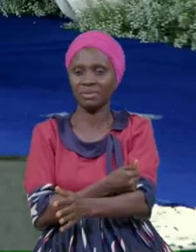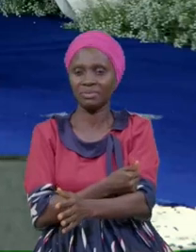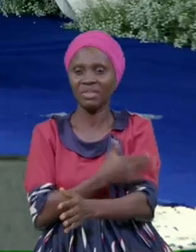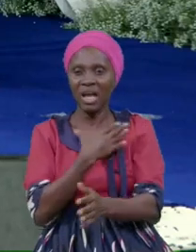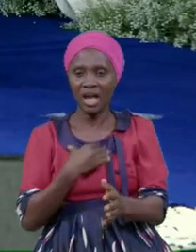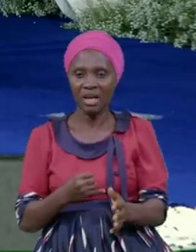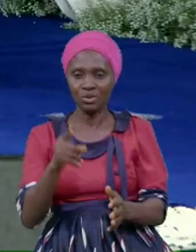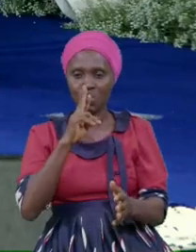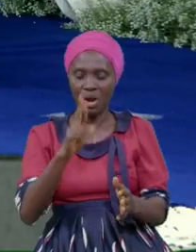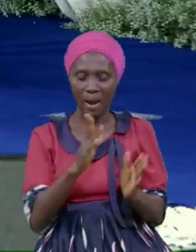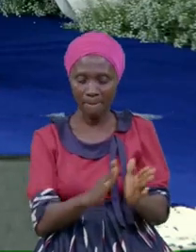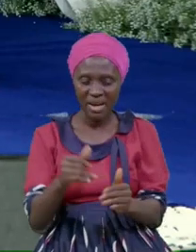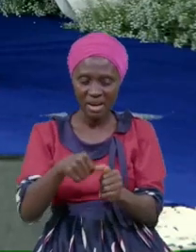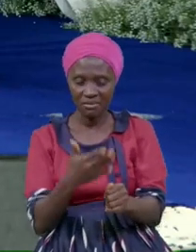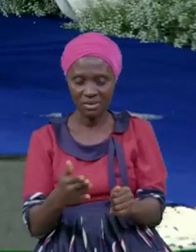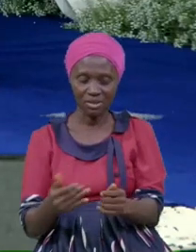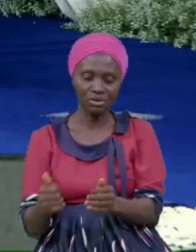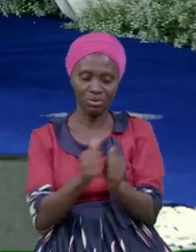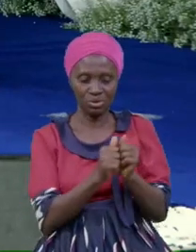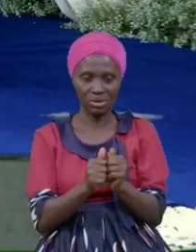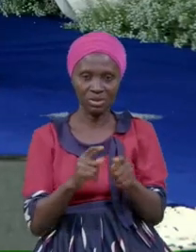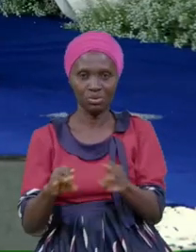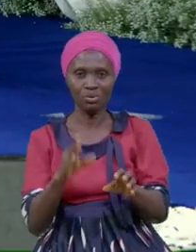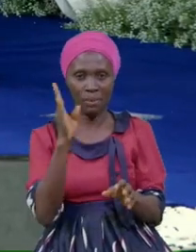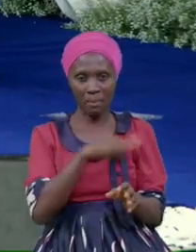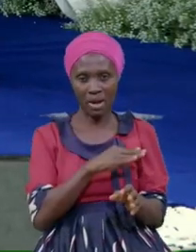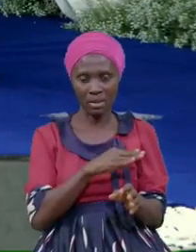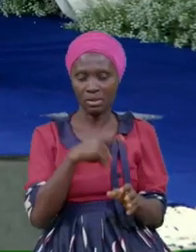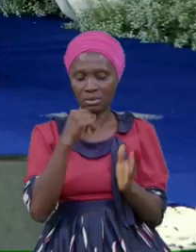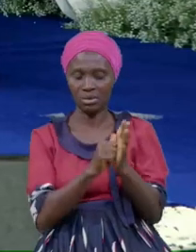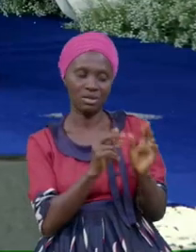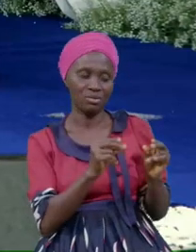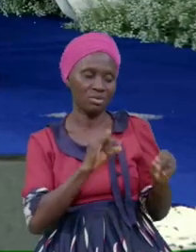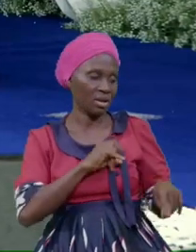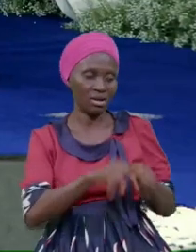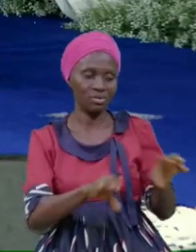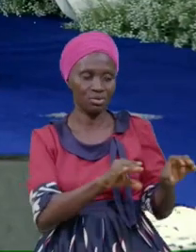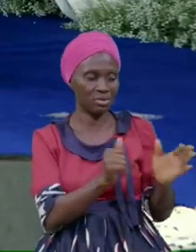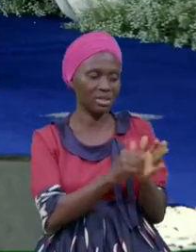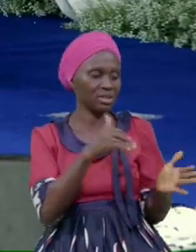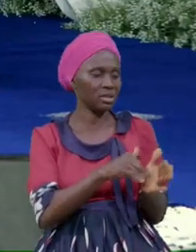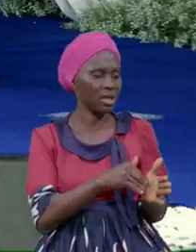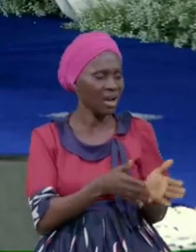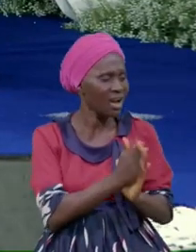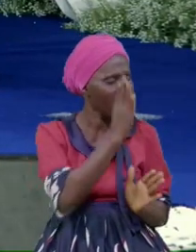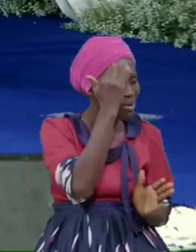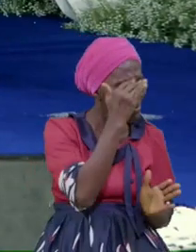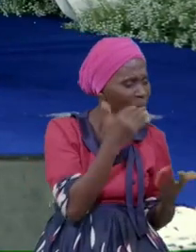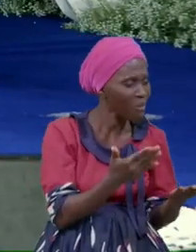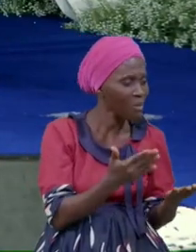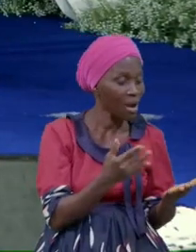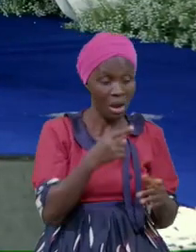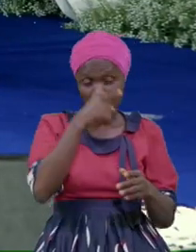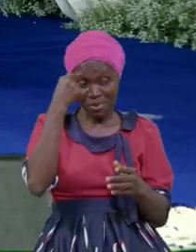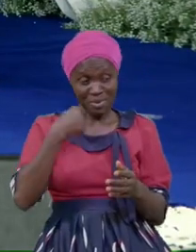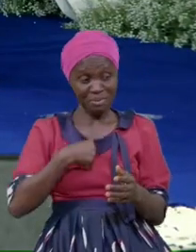Et on est en train de tout emballer maintenant. Non, je ne peux plus le faire. Pourquoi? Parce que je suis particulier. Un enfant